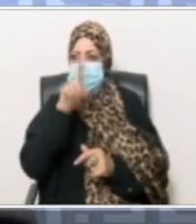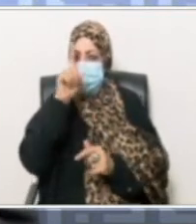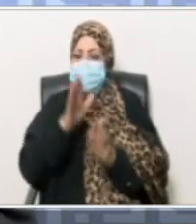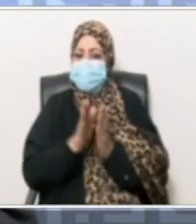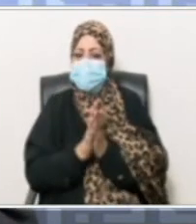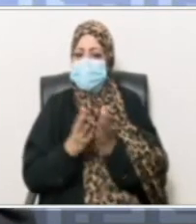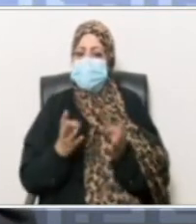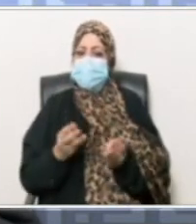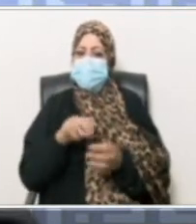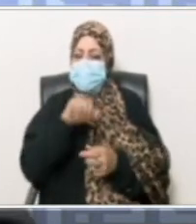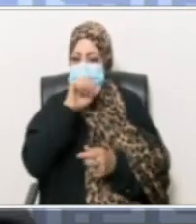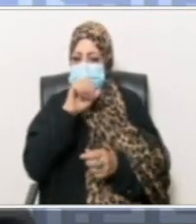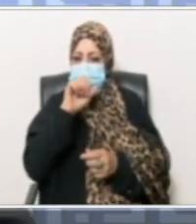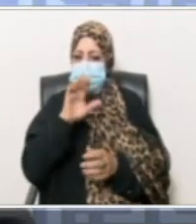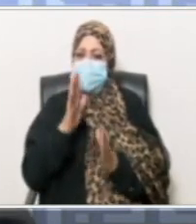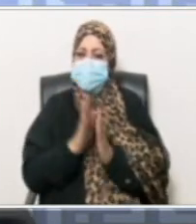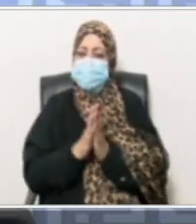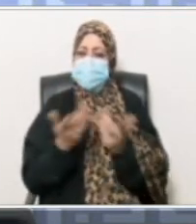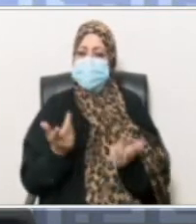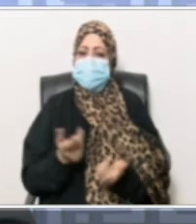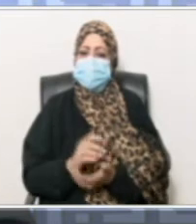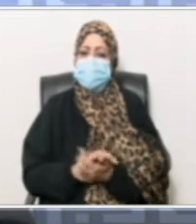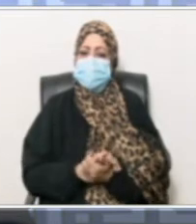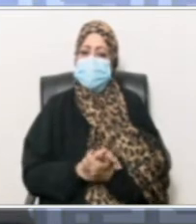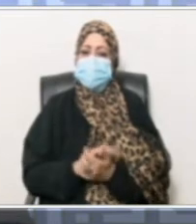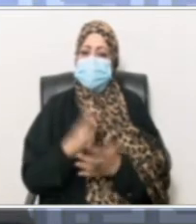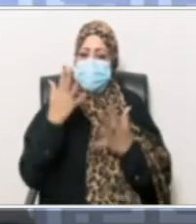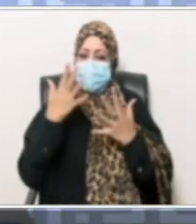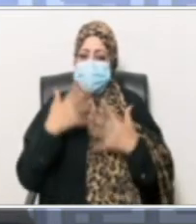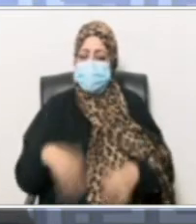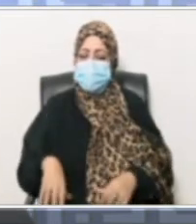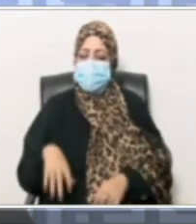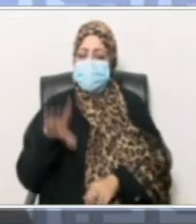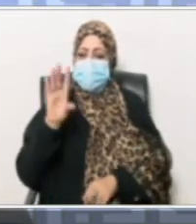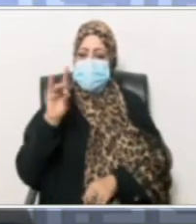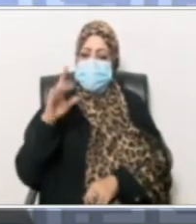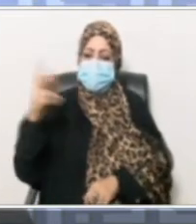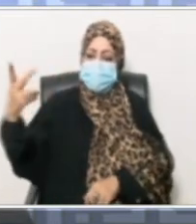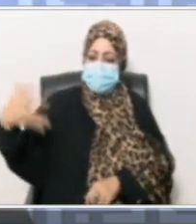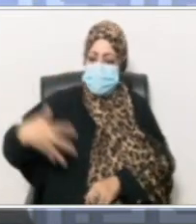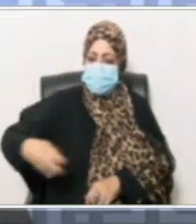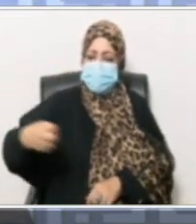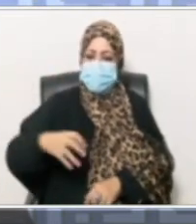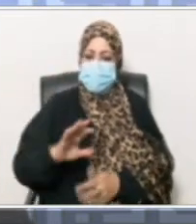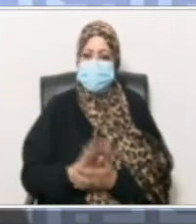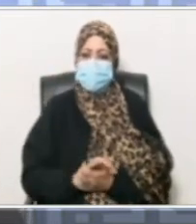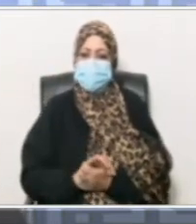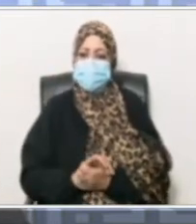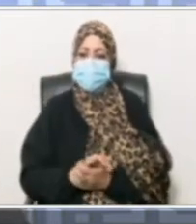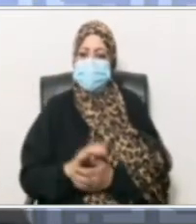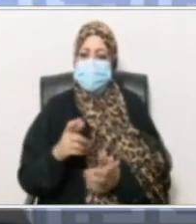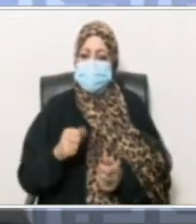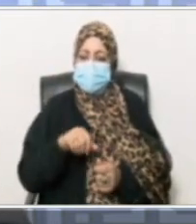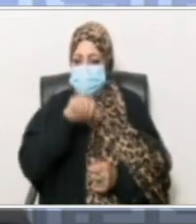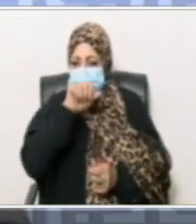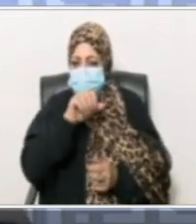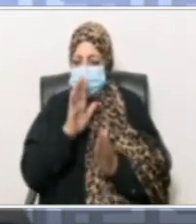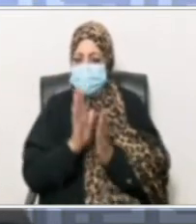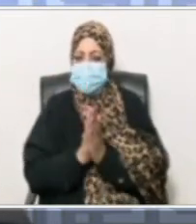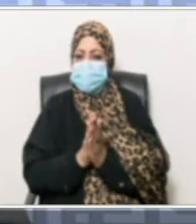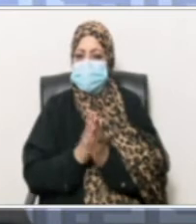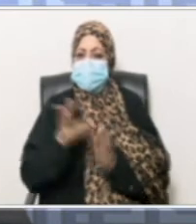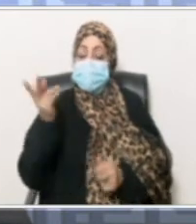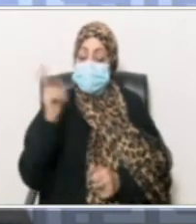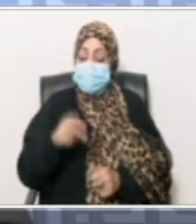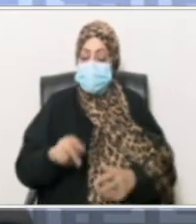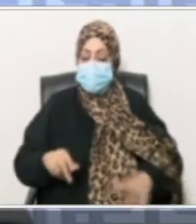قال باش الكلب شرعنا معاش ينتشني. قال له سبب على الكلب والعصامة تفارقك، خلي العصا في يدك، راهو مرة ما يتقرب